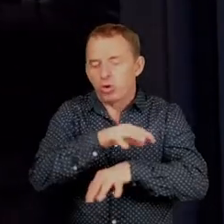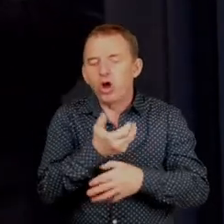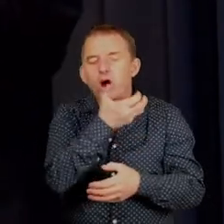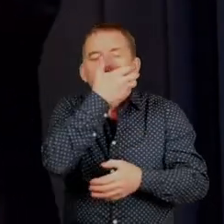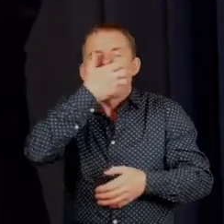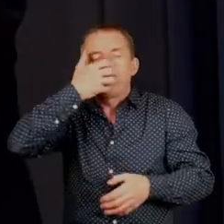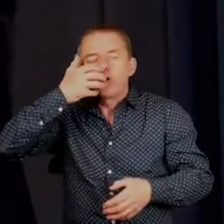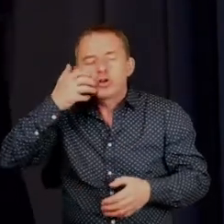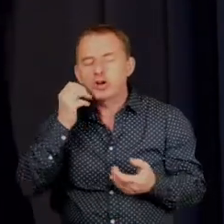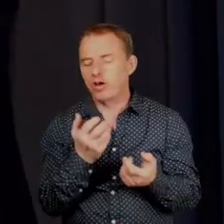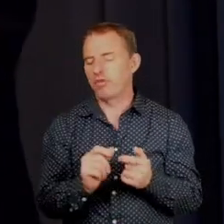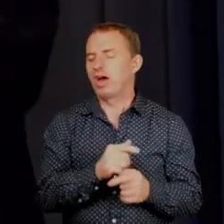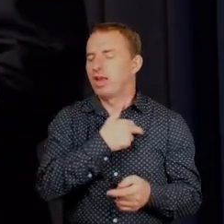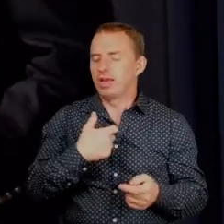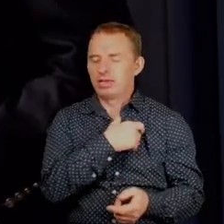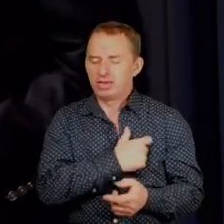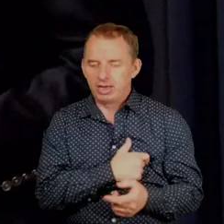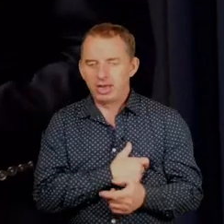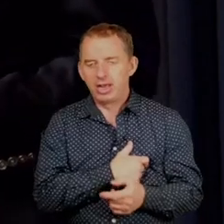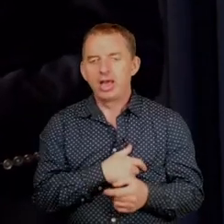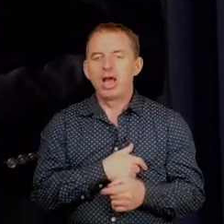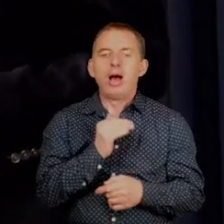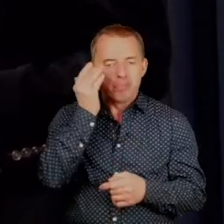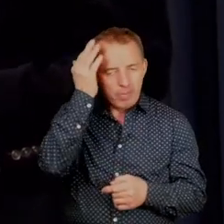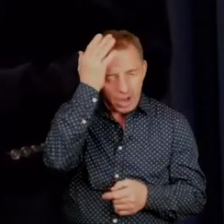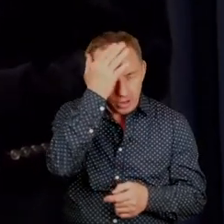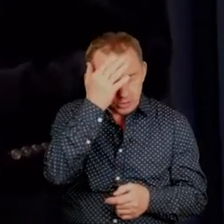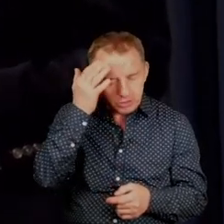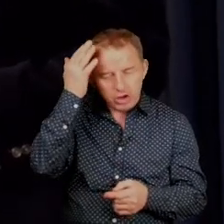We long for eternity. Marzymy,